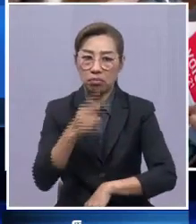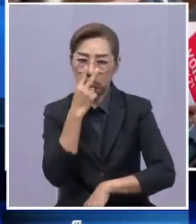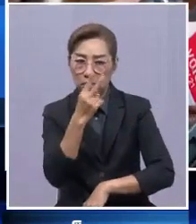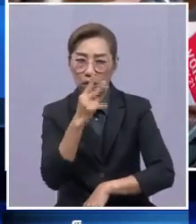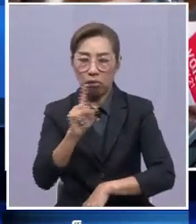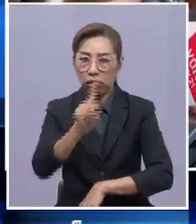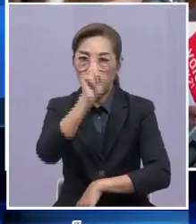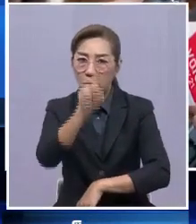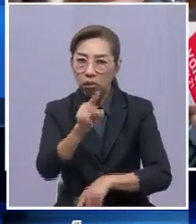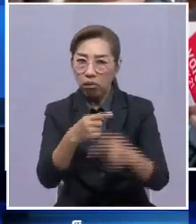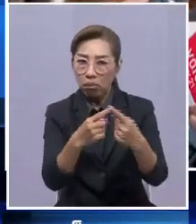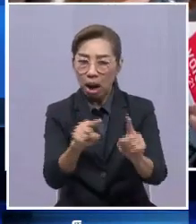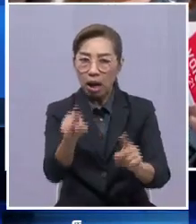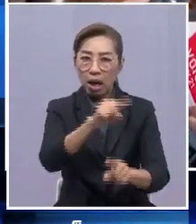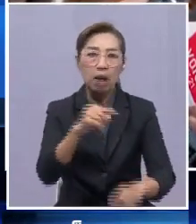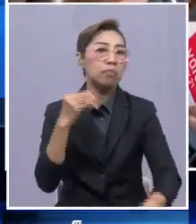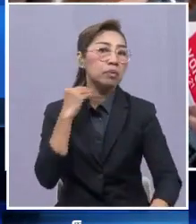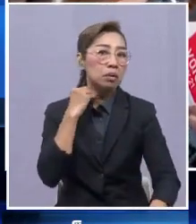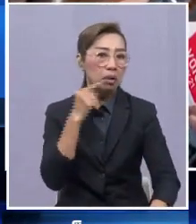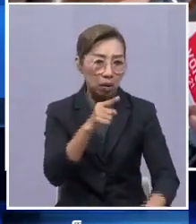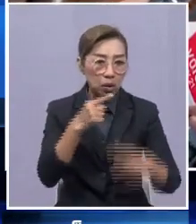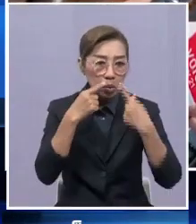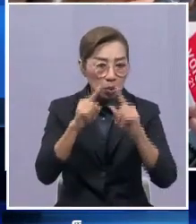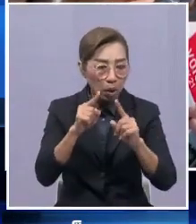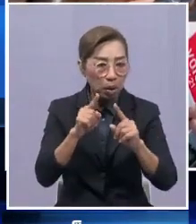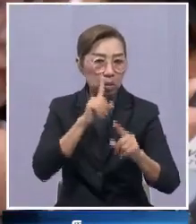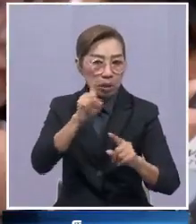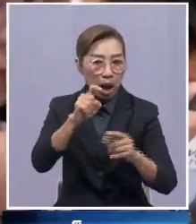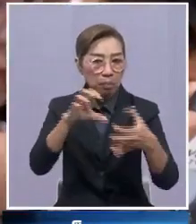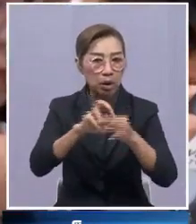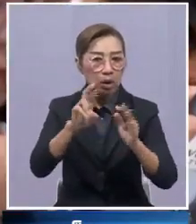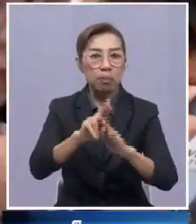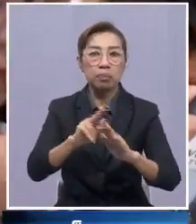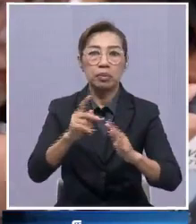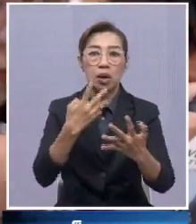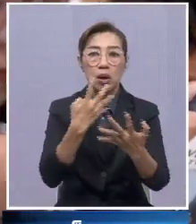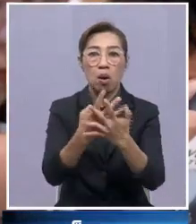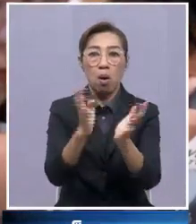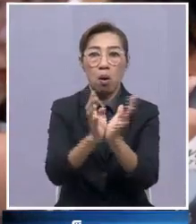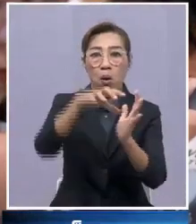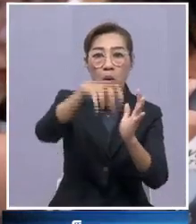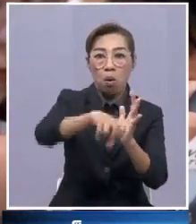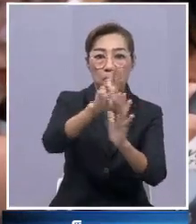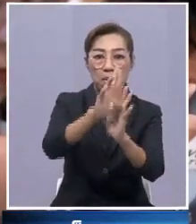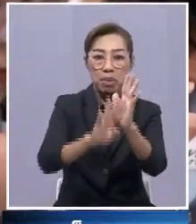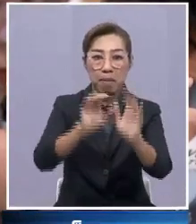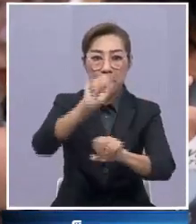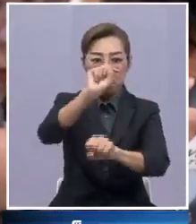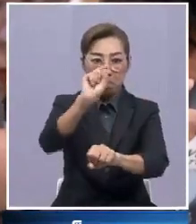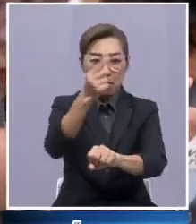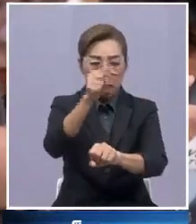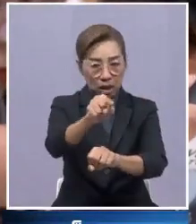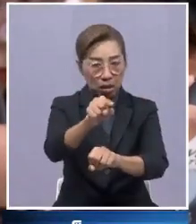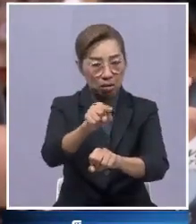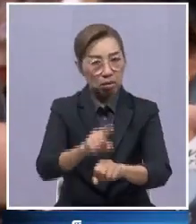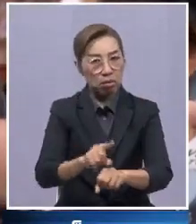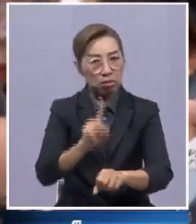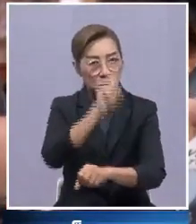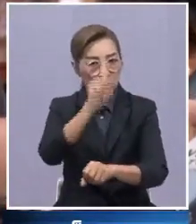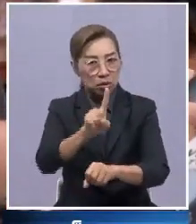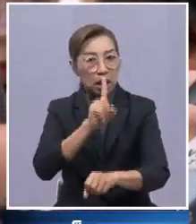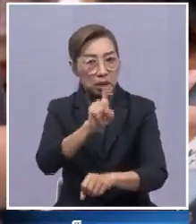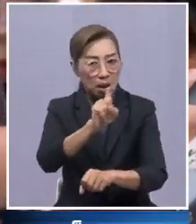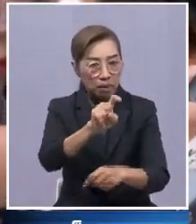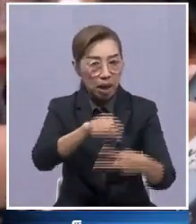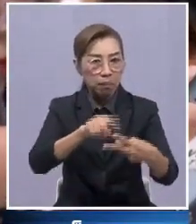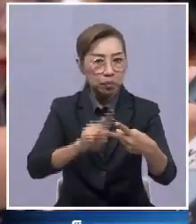ตุลาธนออกมาตอบคำถามนักข่าวเกี่ยวข้องกับระเบียบกรมราชทานฉบับใหม่นะครับแล้วก็มีการพาดพิงถึงกรณีของคุณทักษิณอย่างชัดเจนกับ